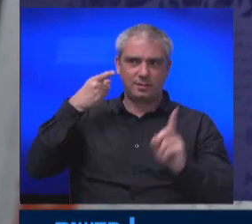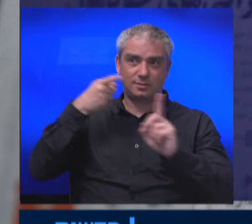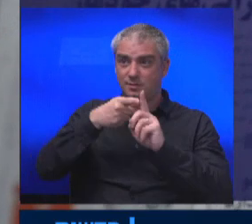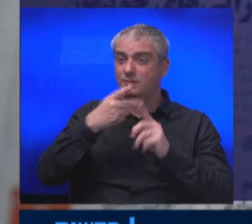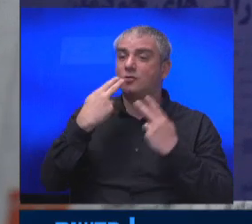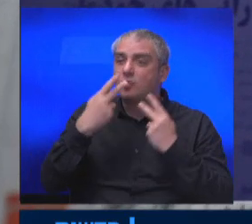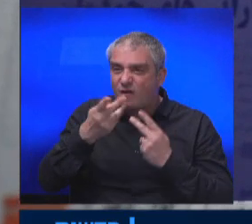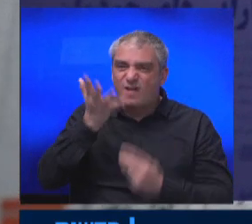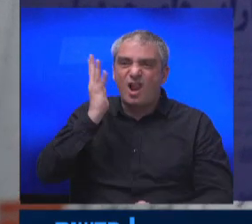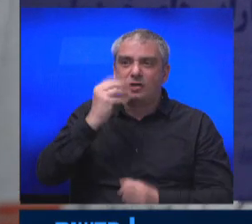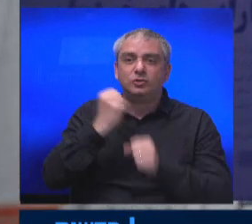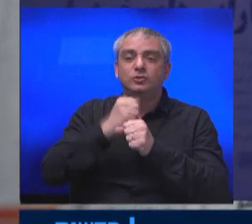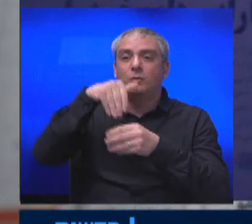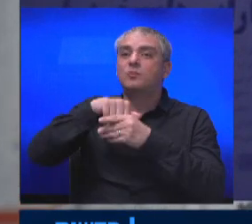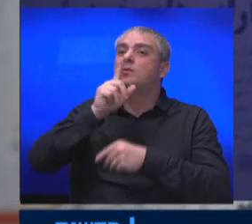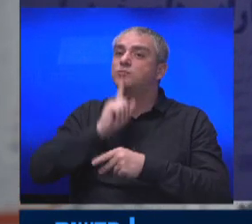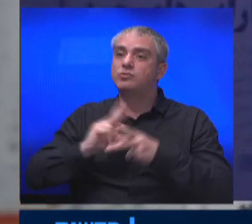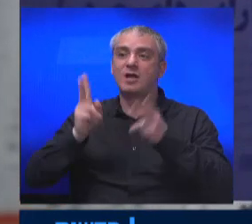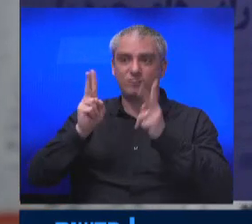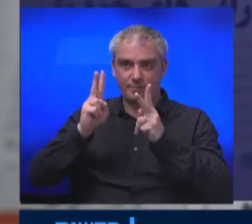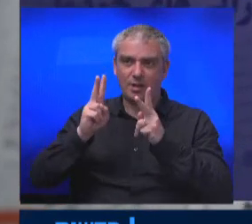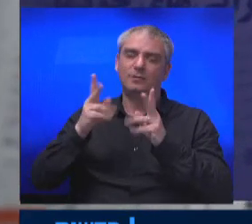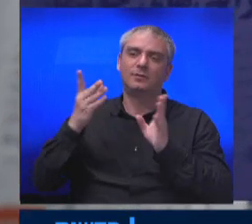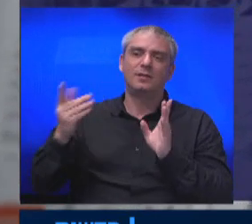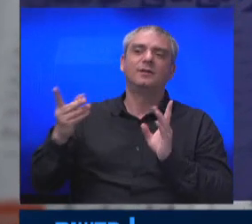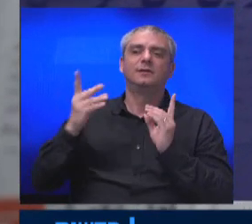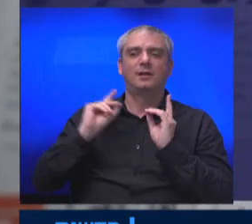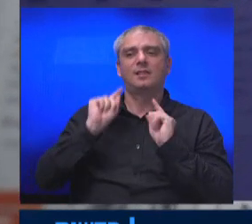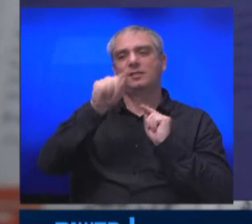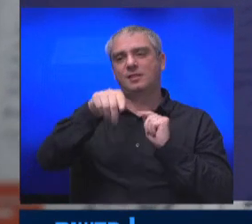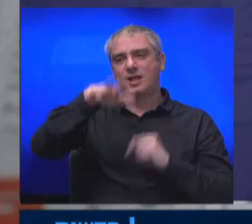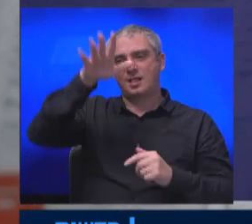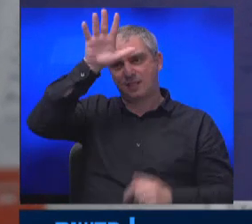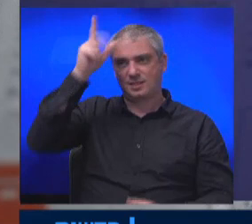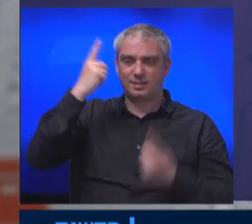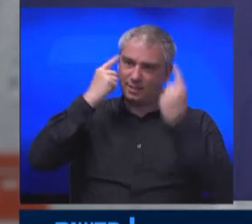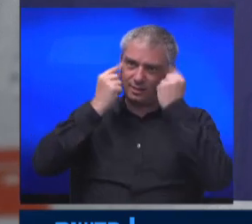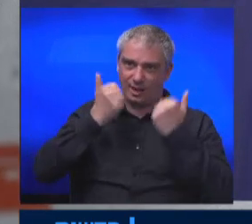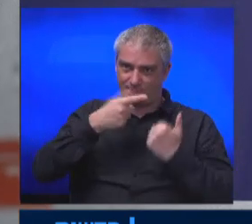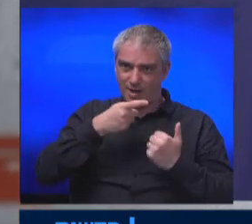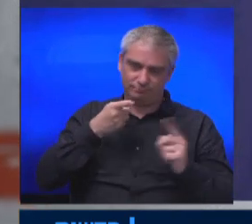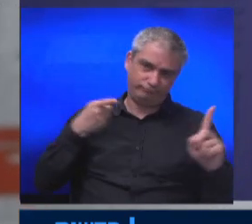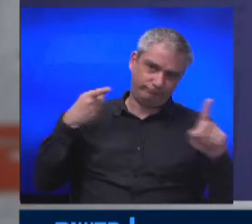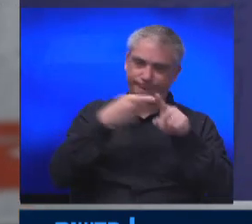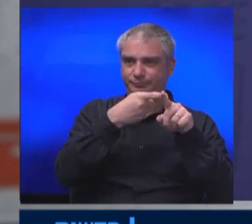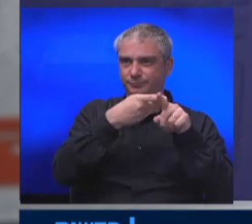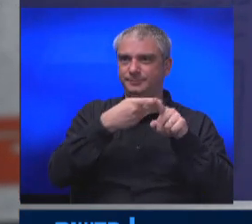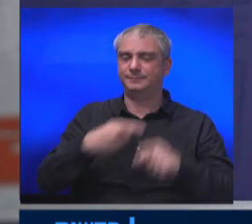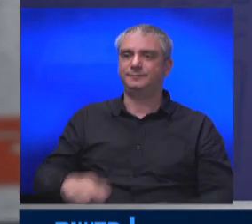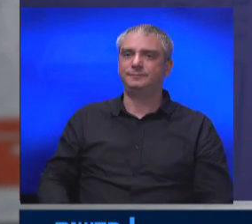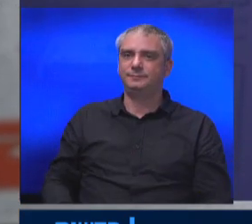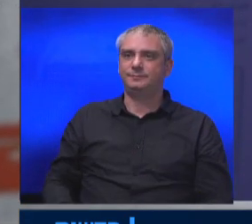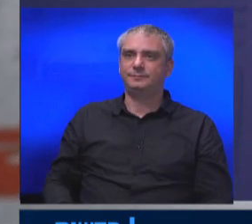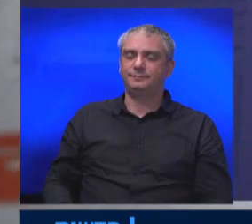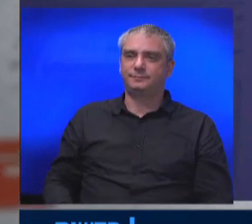שבוצע בסוריה ובעיראק, כך נכתב ככל הנראה התייחסות להפצצה האמריקנית בגבול בין המדינות בסוף השבוע, הגיעה דרך